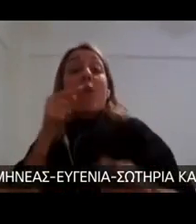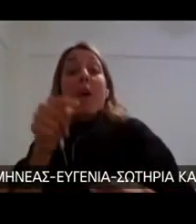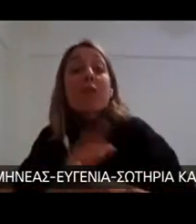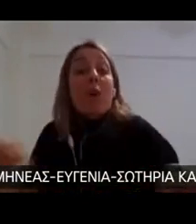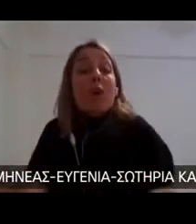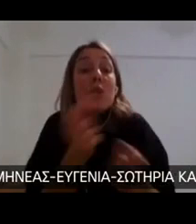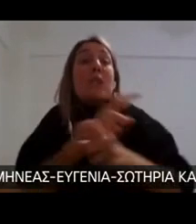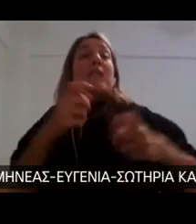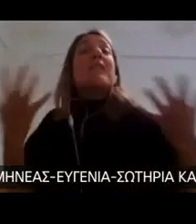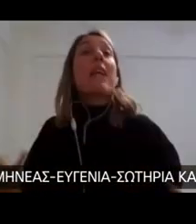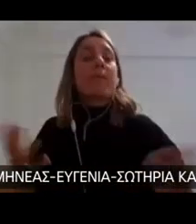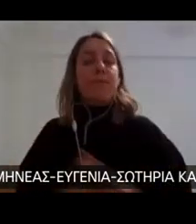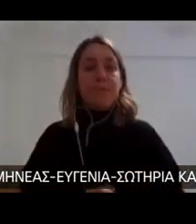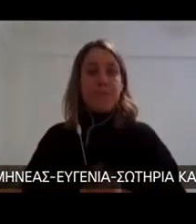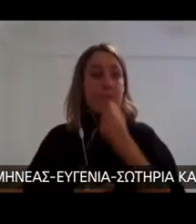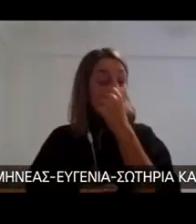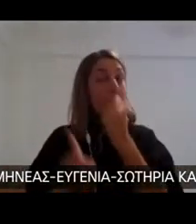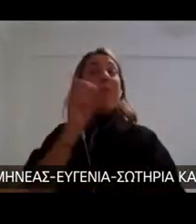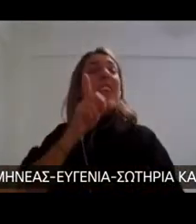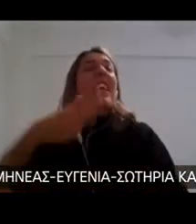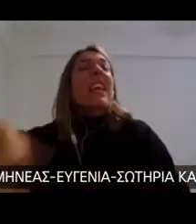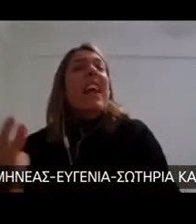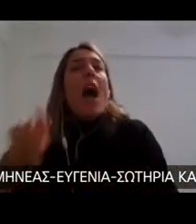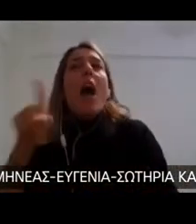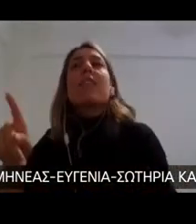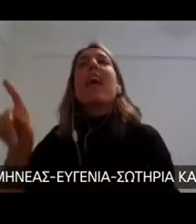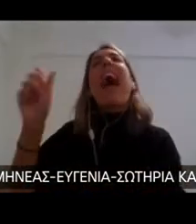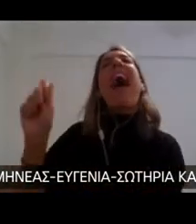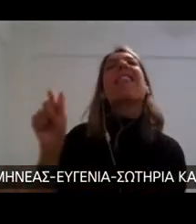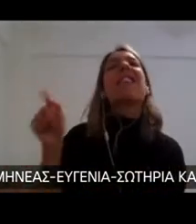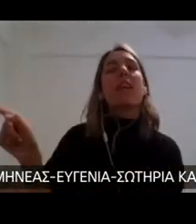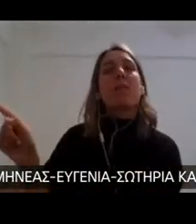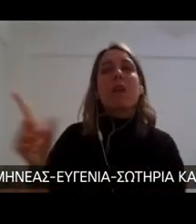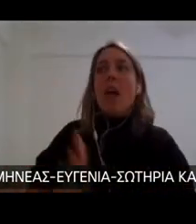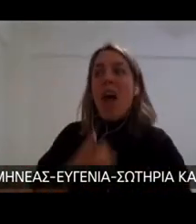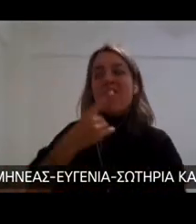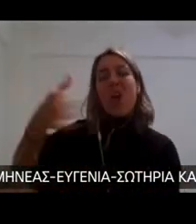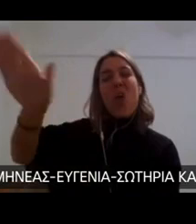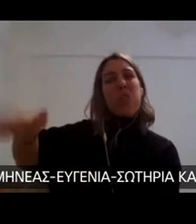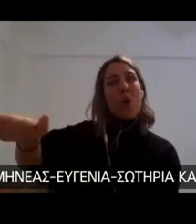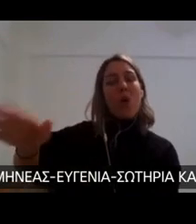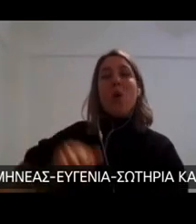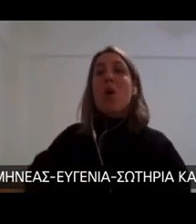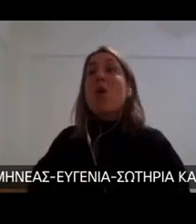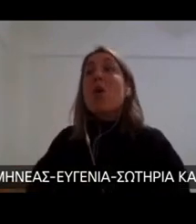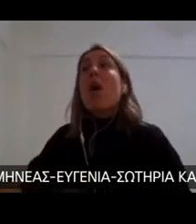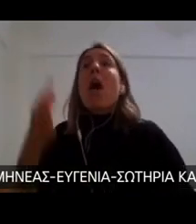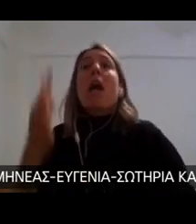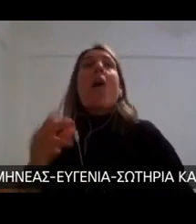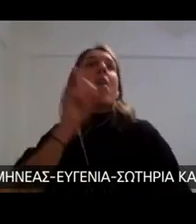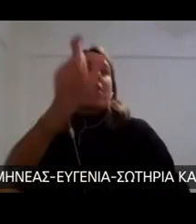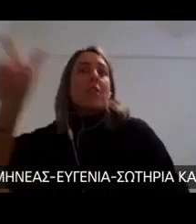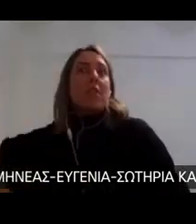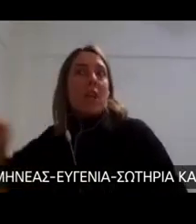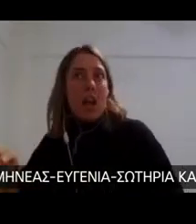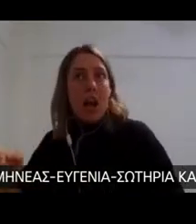Η ενηλόγηση της γυναίκας ως αντικειμένου, ως μη εαυτού και συνακόλουθη υποδέστερη θέση της και της γυναίκας και κάθε τη γυναικείου, αποτυπώνεται